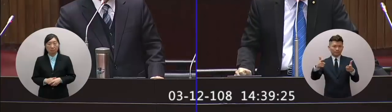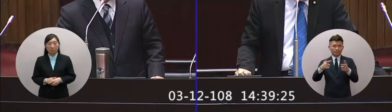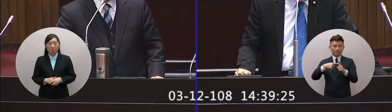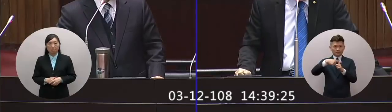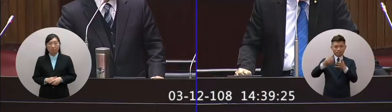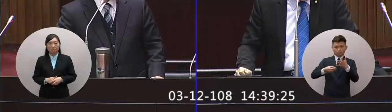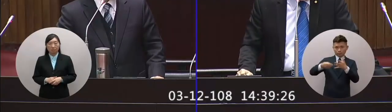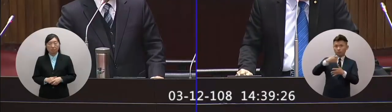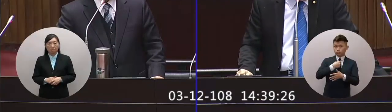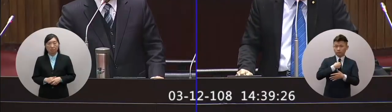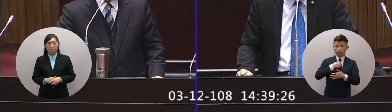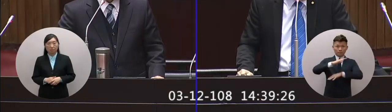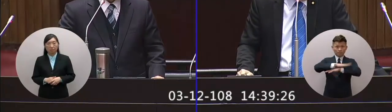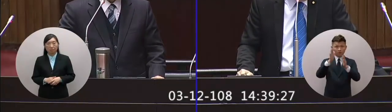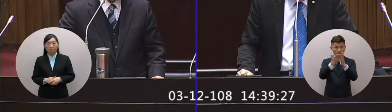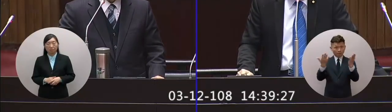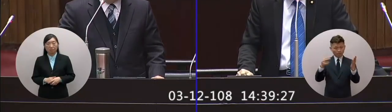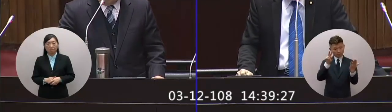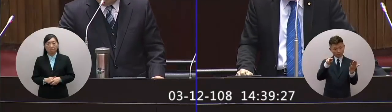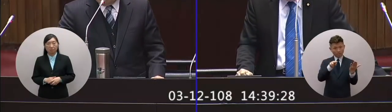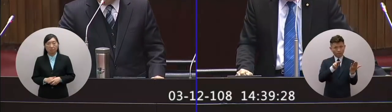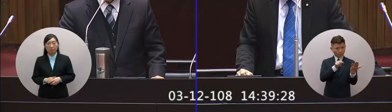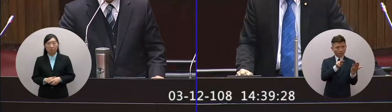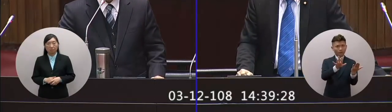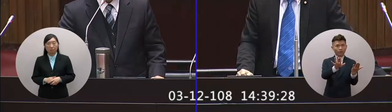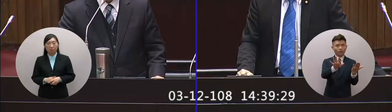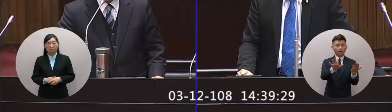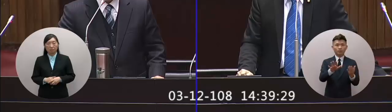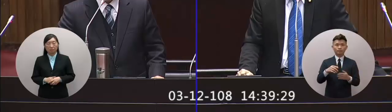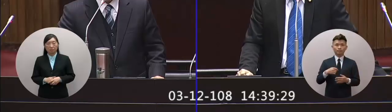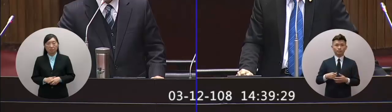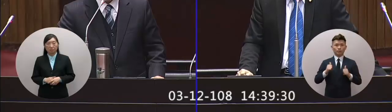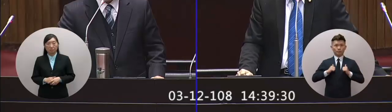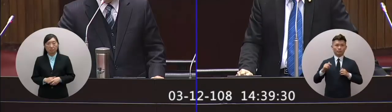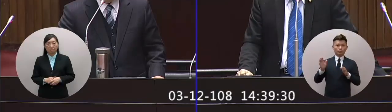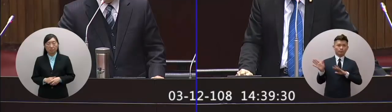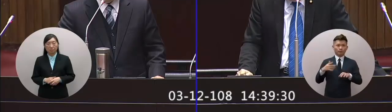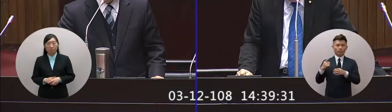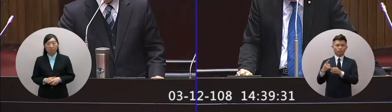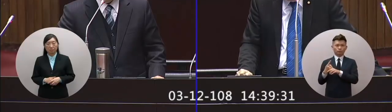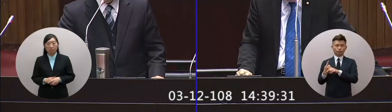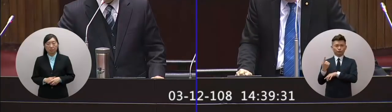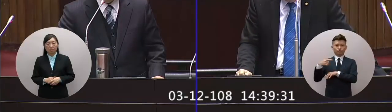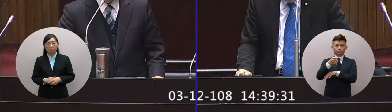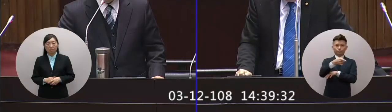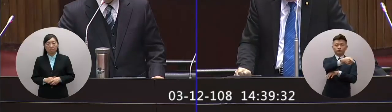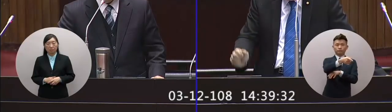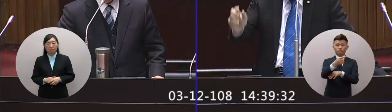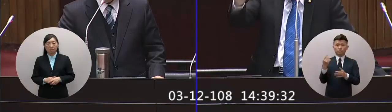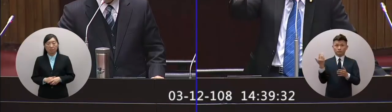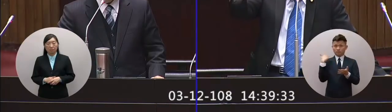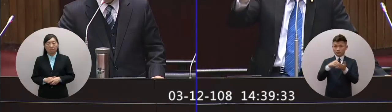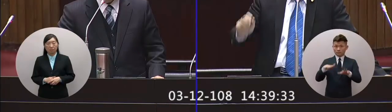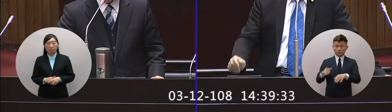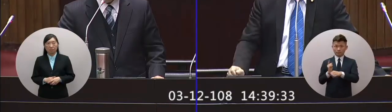我们的报道了哈，不知道请问院长是不是真的？就是说我们的这个雄风行李飞弹，其实现在发展到现在可以